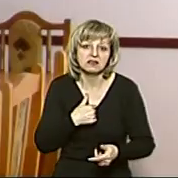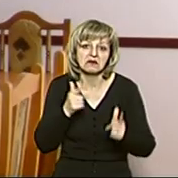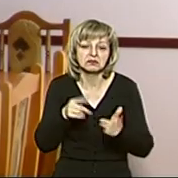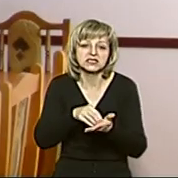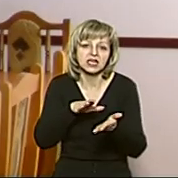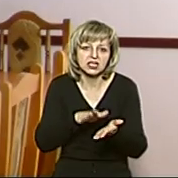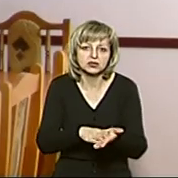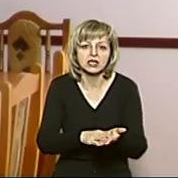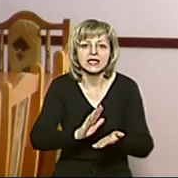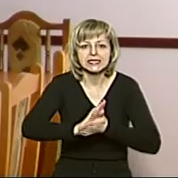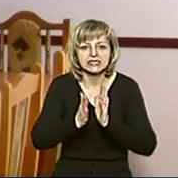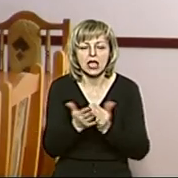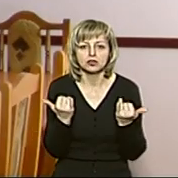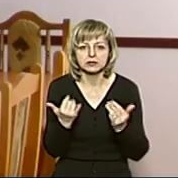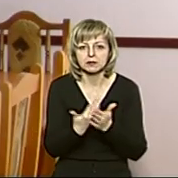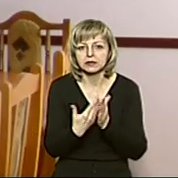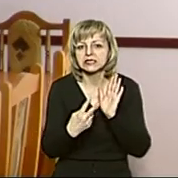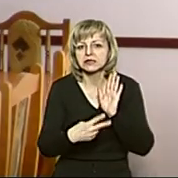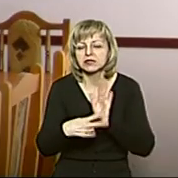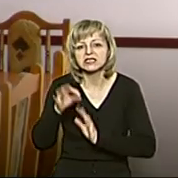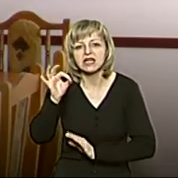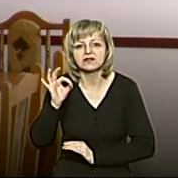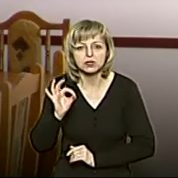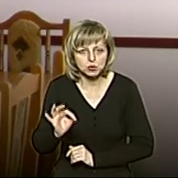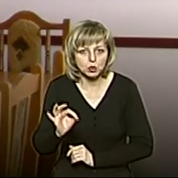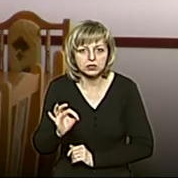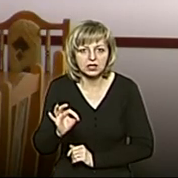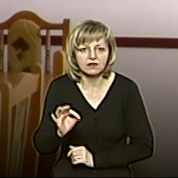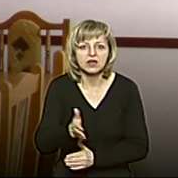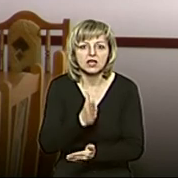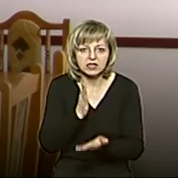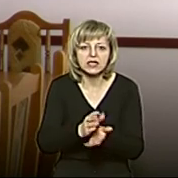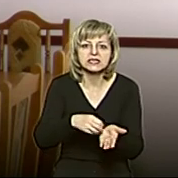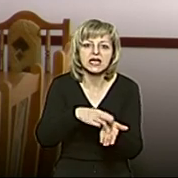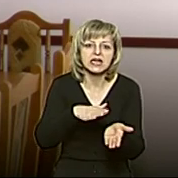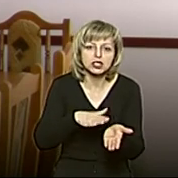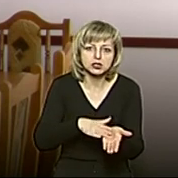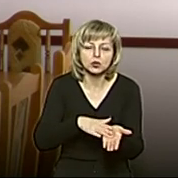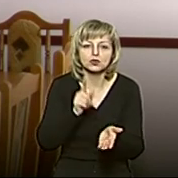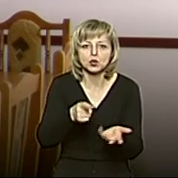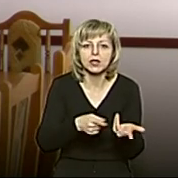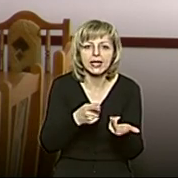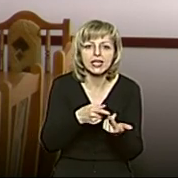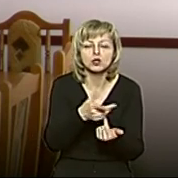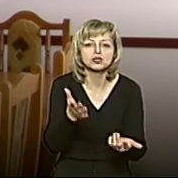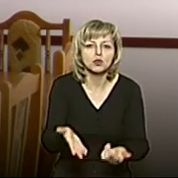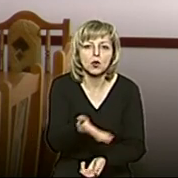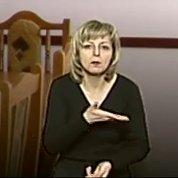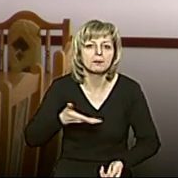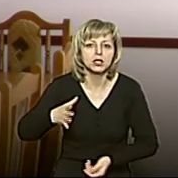зареєструвався. Станом на зараз близько 70% є зареєстрованих з тої кількості, яку ми